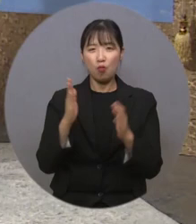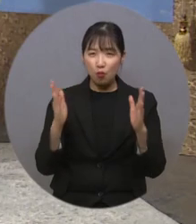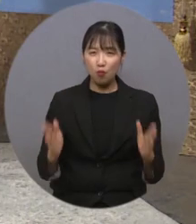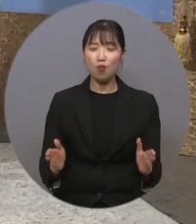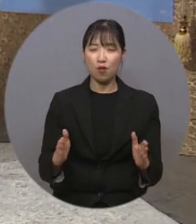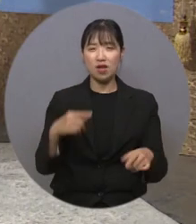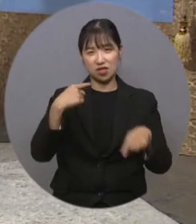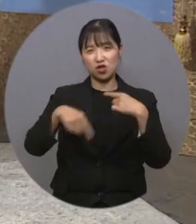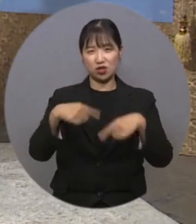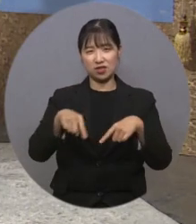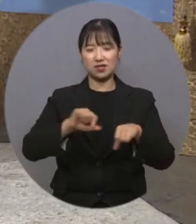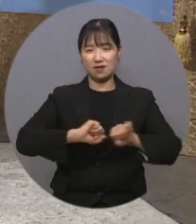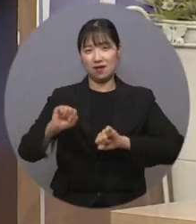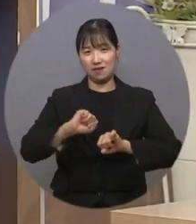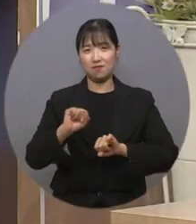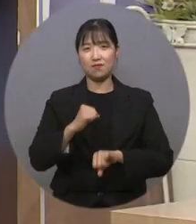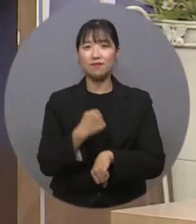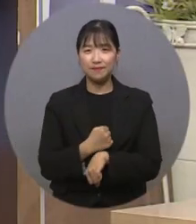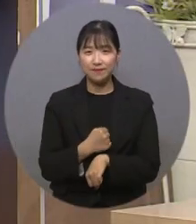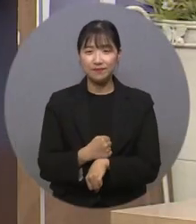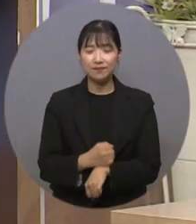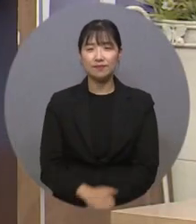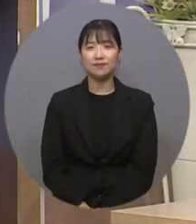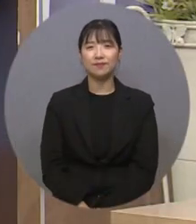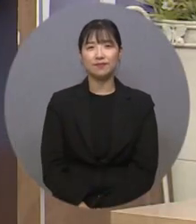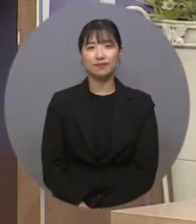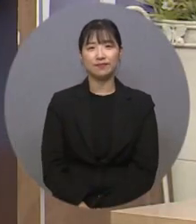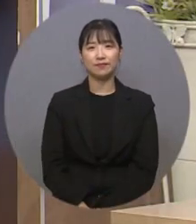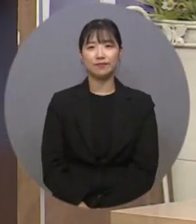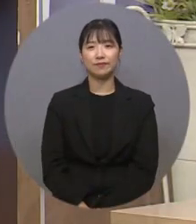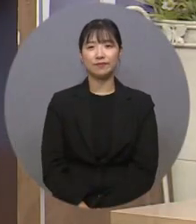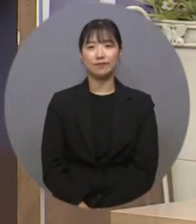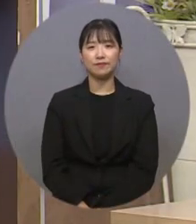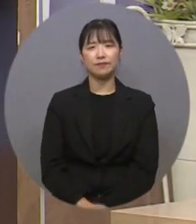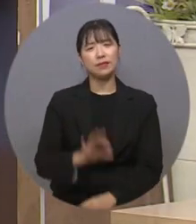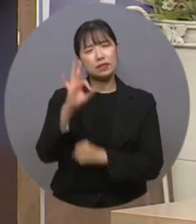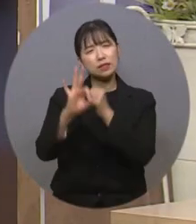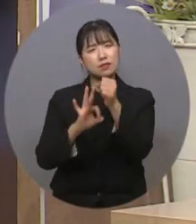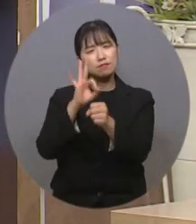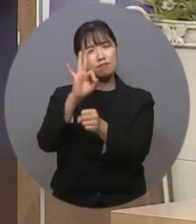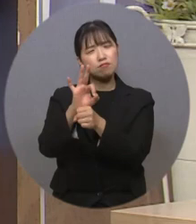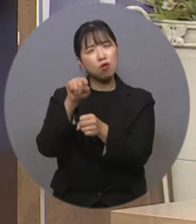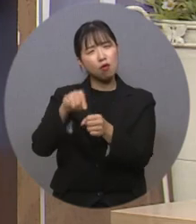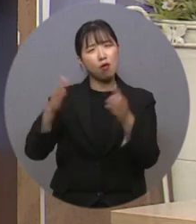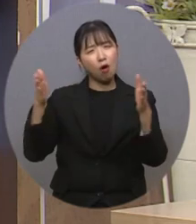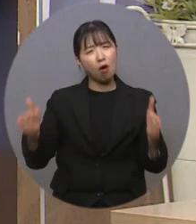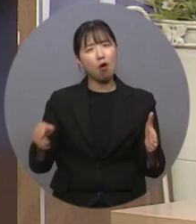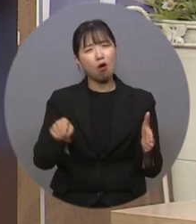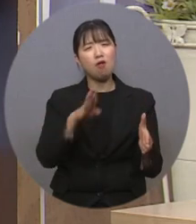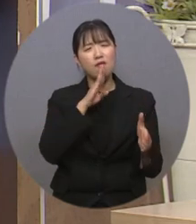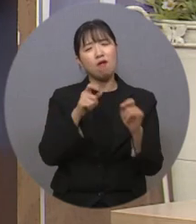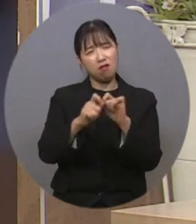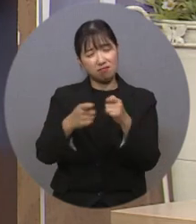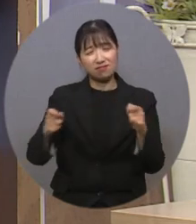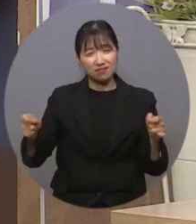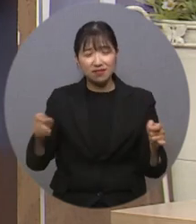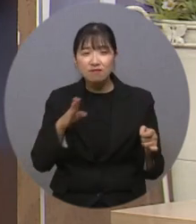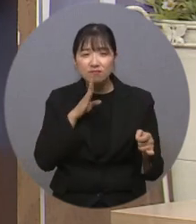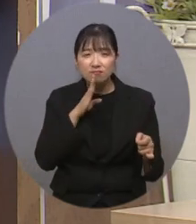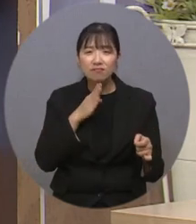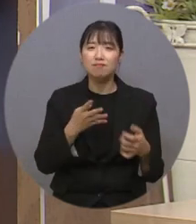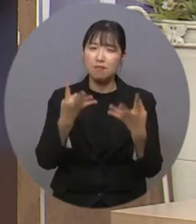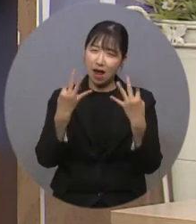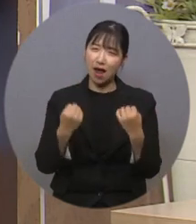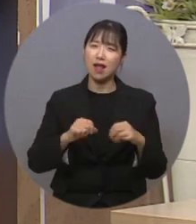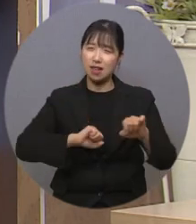정치 의정 활동을 해 오셨는데요. 사실 이 10년이라는 세월이 굉장히 긴 시간인데 그동안 참